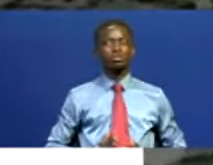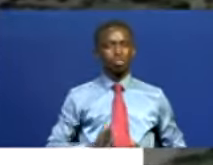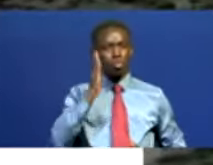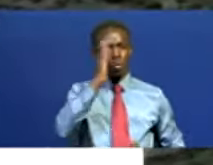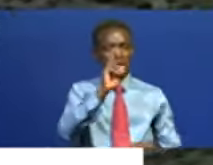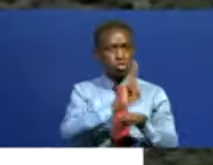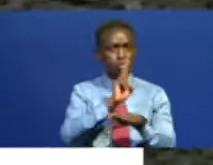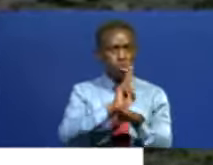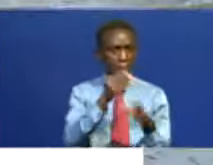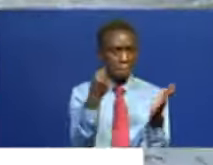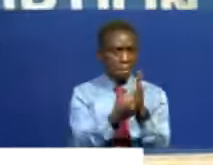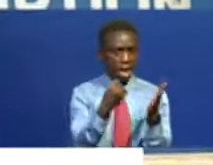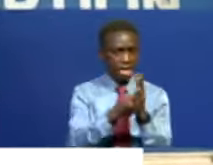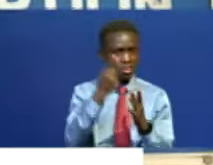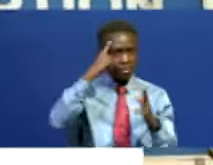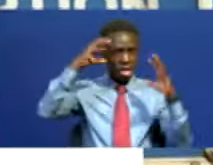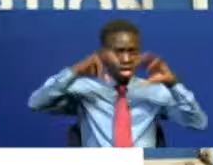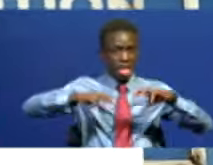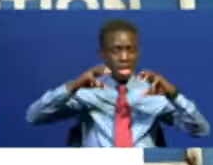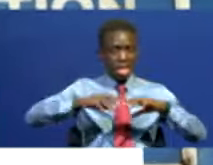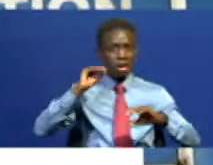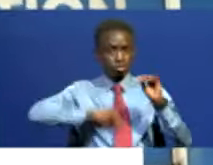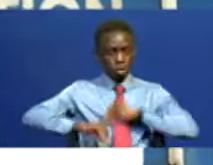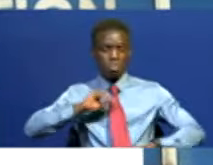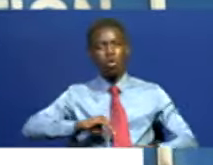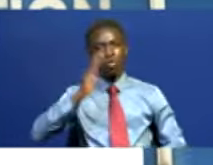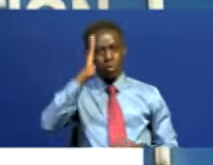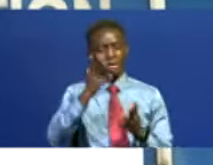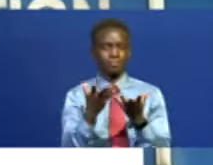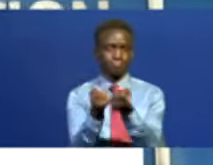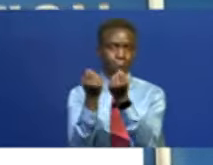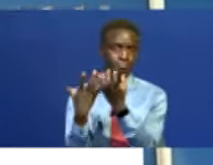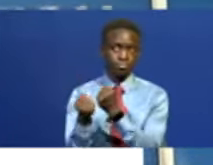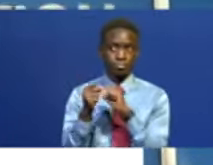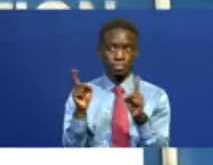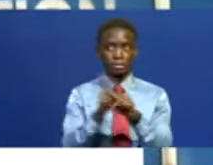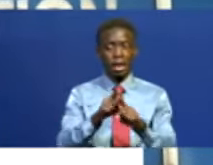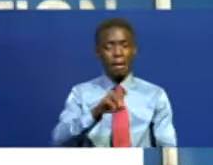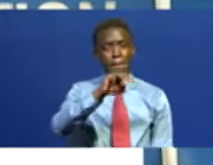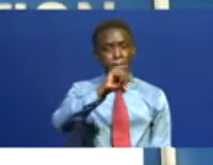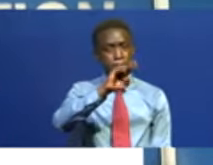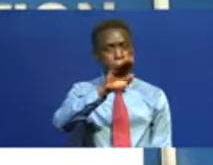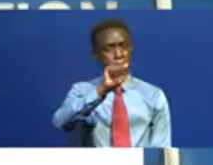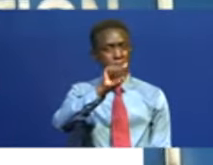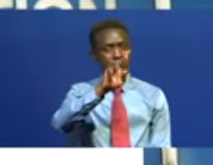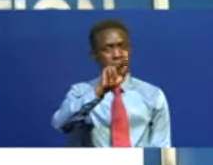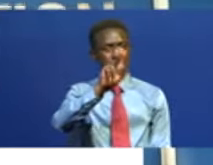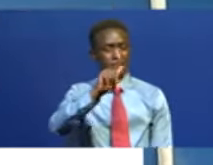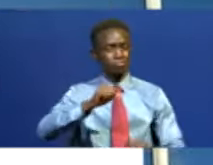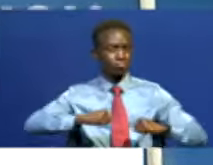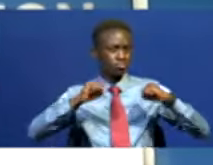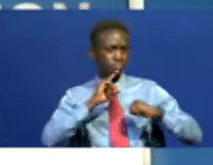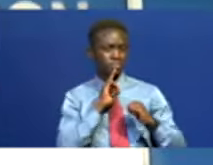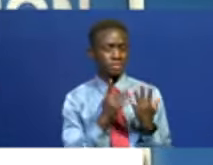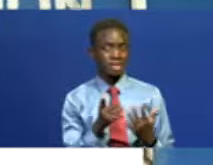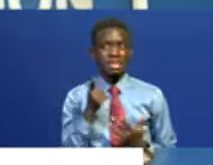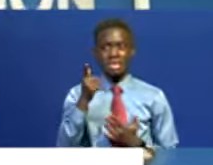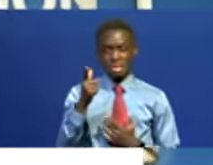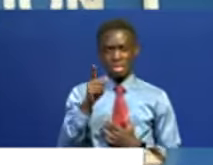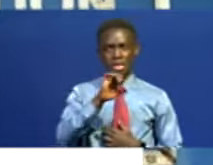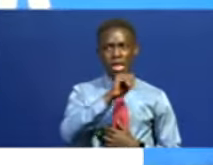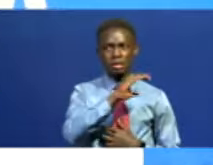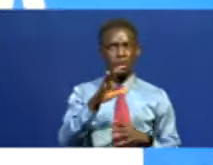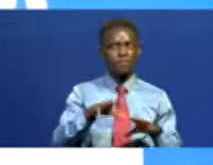umma. Kwenye taarifa, afisa mkuu mtendaji wa tume hiyo Twalib Mbarak amesema kuwa tume hiyo imegundua kuwa kuna mtindo wa